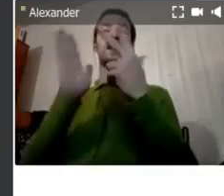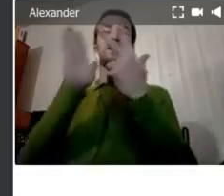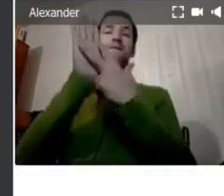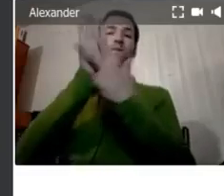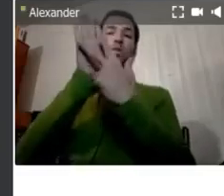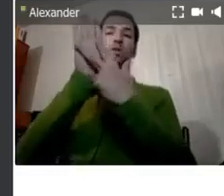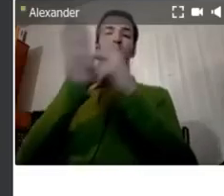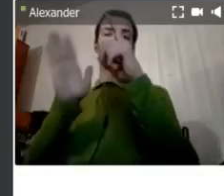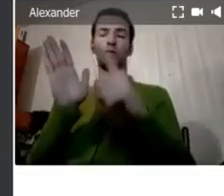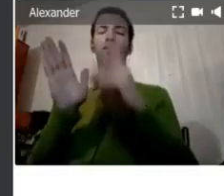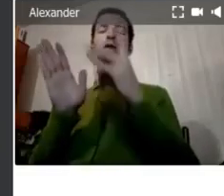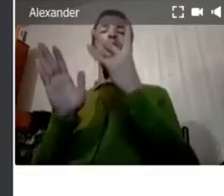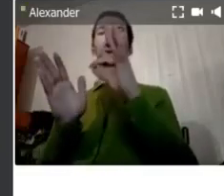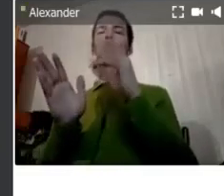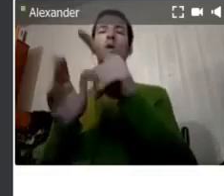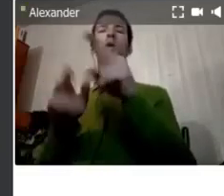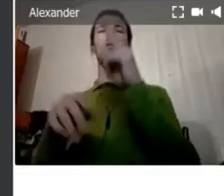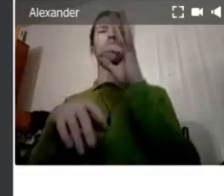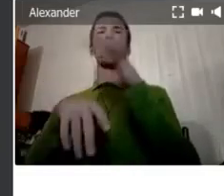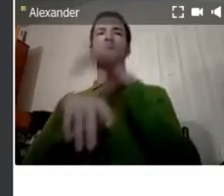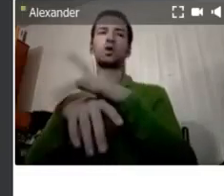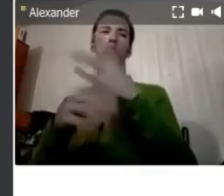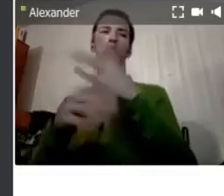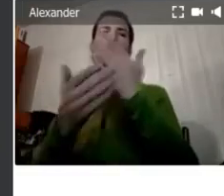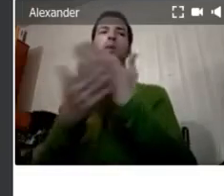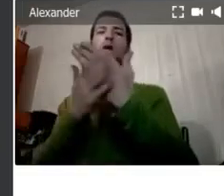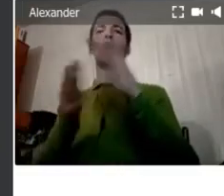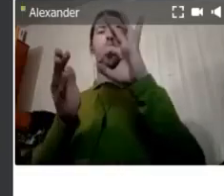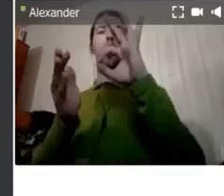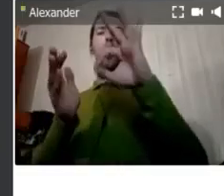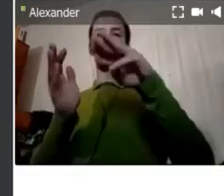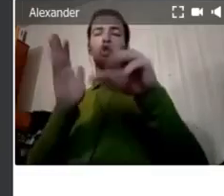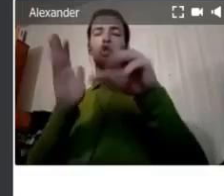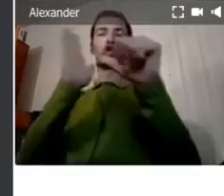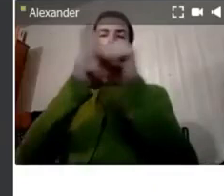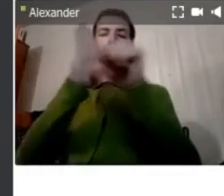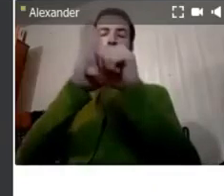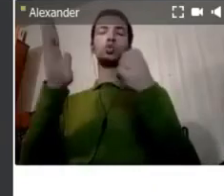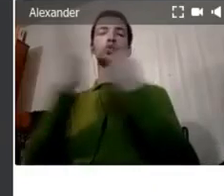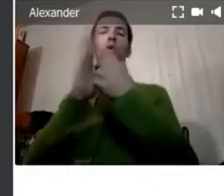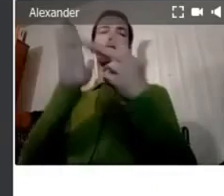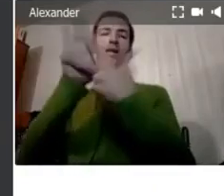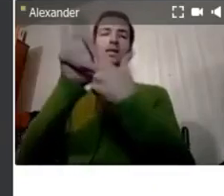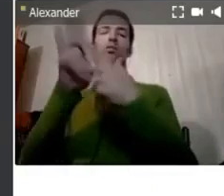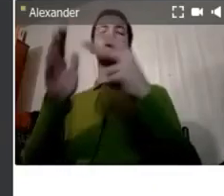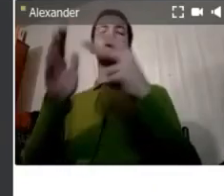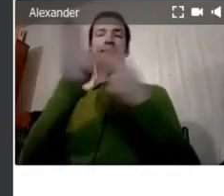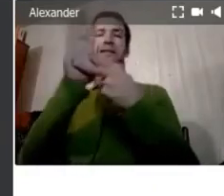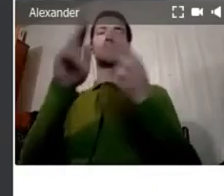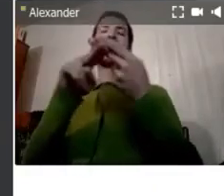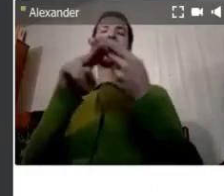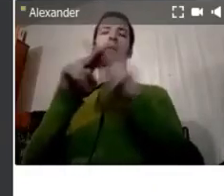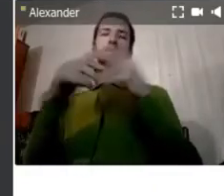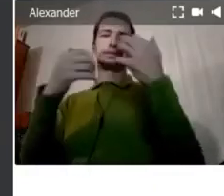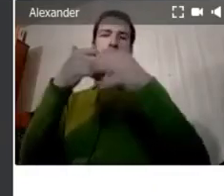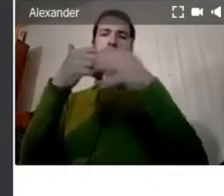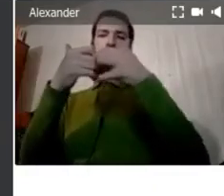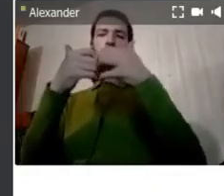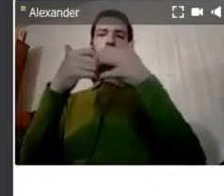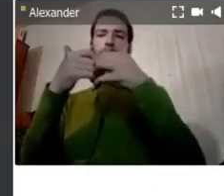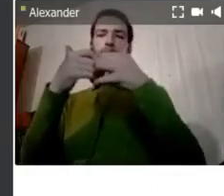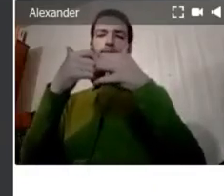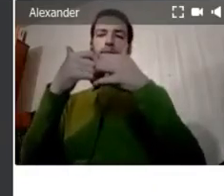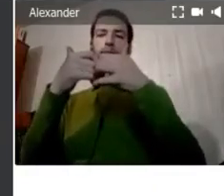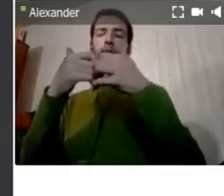того, каким по счету вы встанете в маркетинг. Я сейчас не буду это расписывать, математику, скажем так, скажу